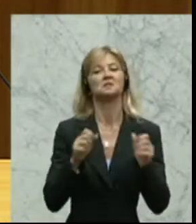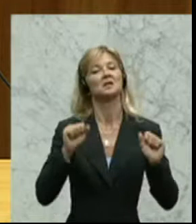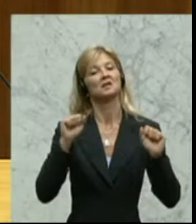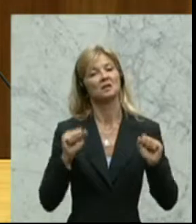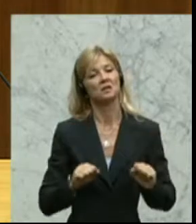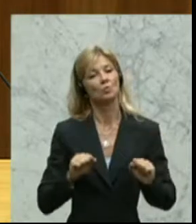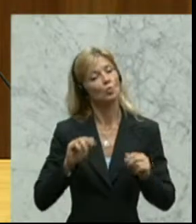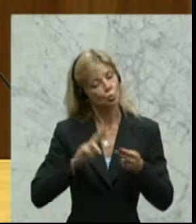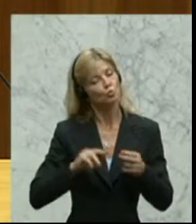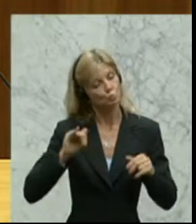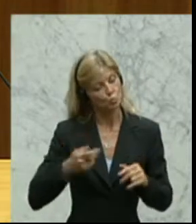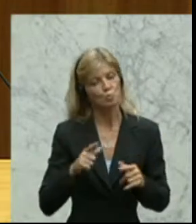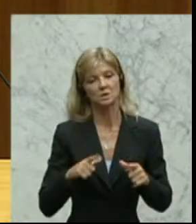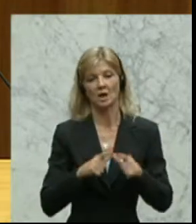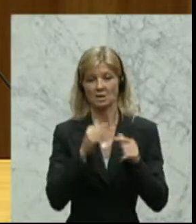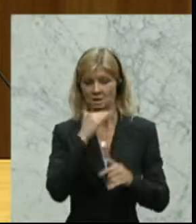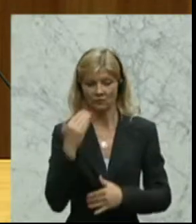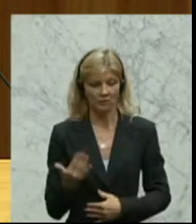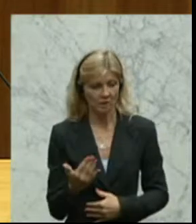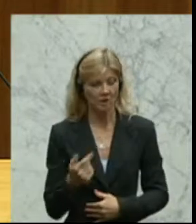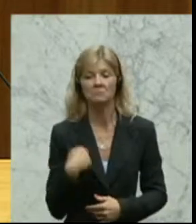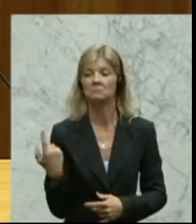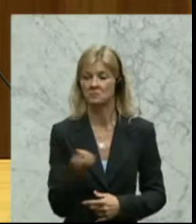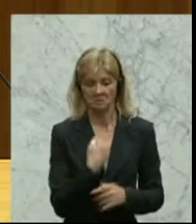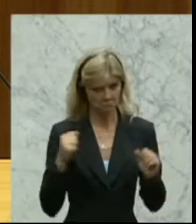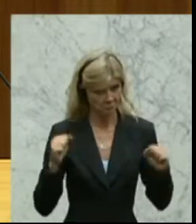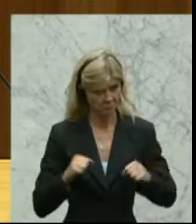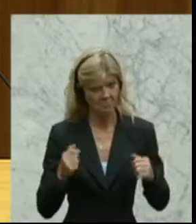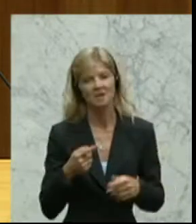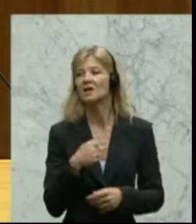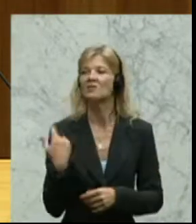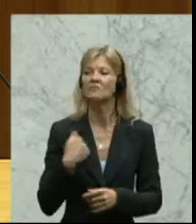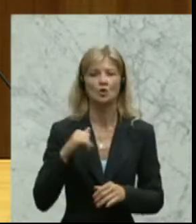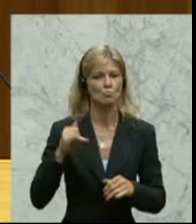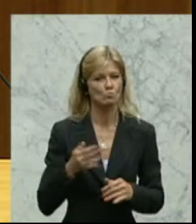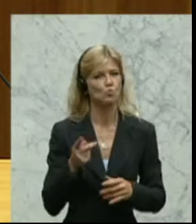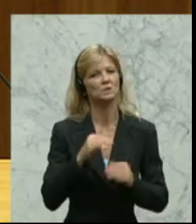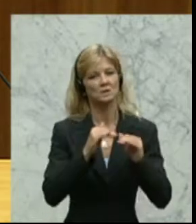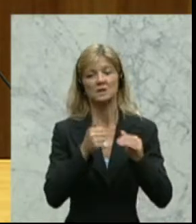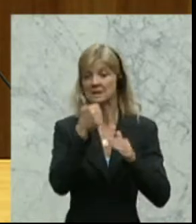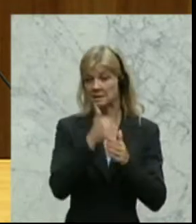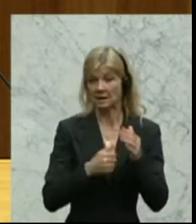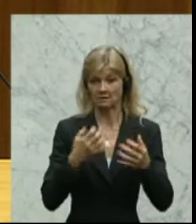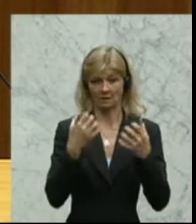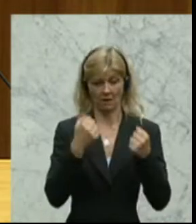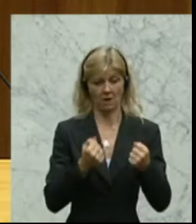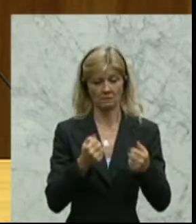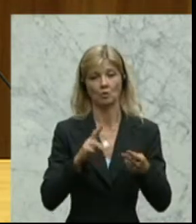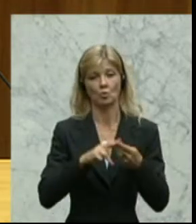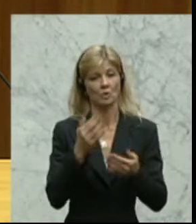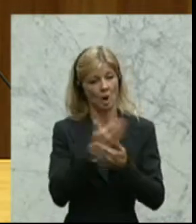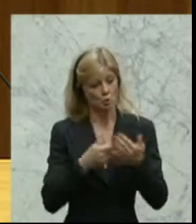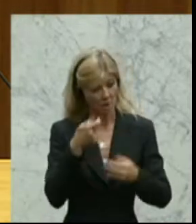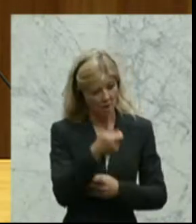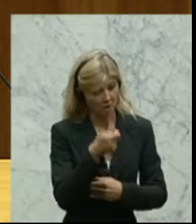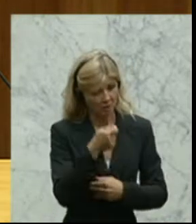dass wir in Ausbildung investieren, dass wir Sicherheit schaffen wollen. Einig sind wir, dass das alles nur möglich